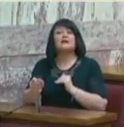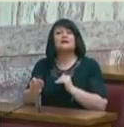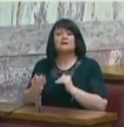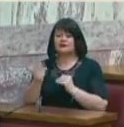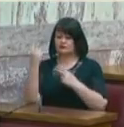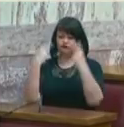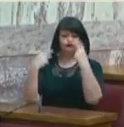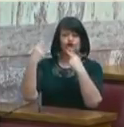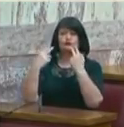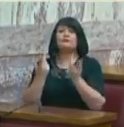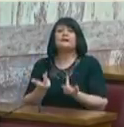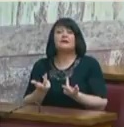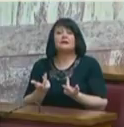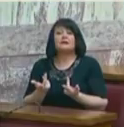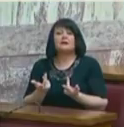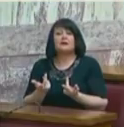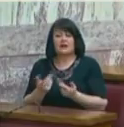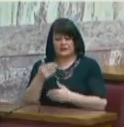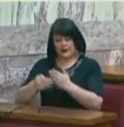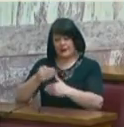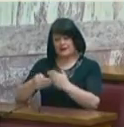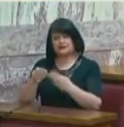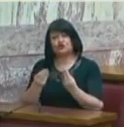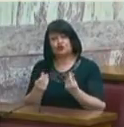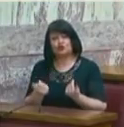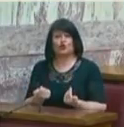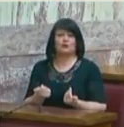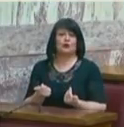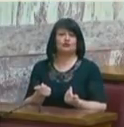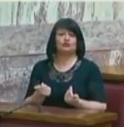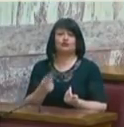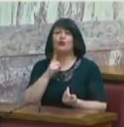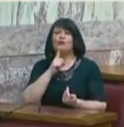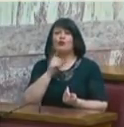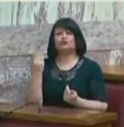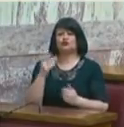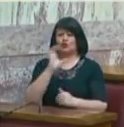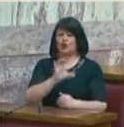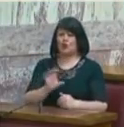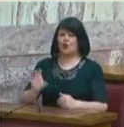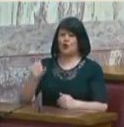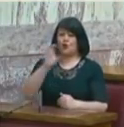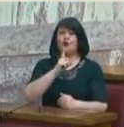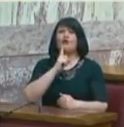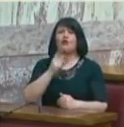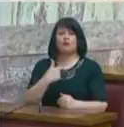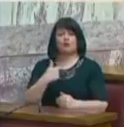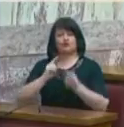Πρόκειται για μια διαδικασία που άλλωστε ακολουθήθηκε και για τις υπόλοιπες χώρες οι οποίες βρέθηκαν σε προγράμματα